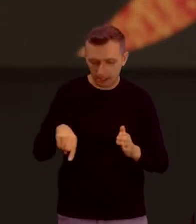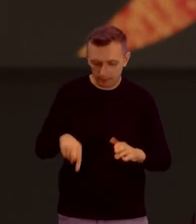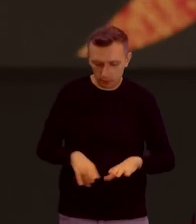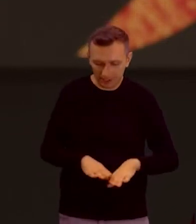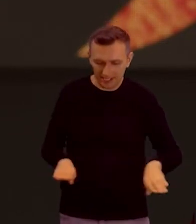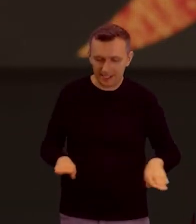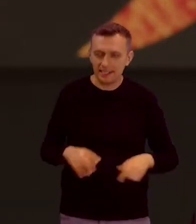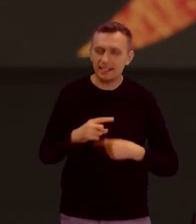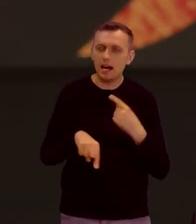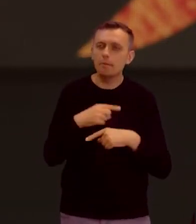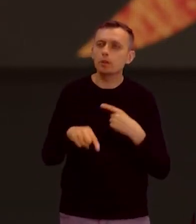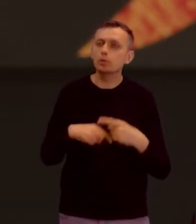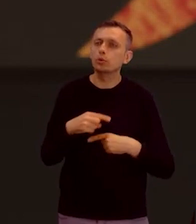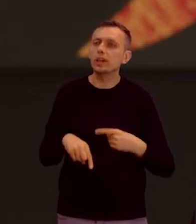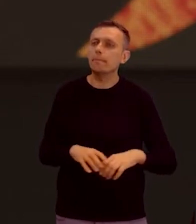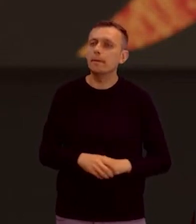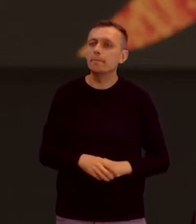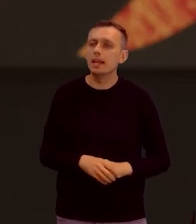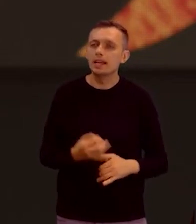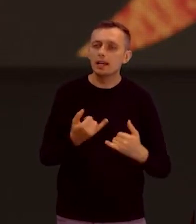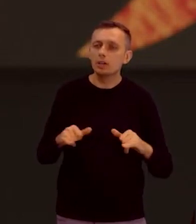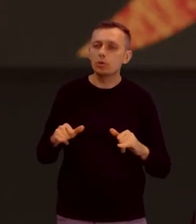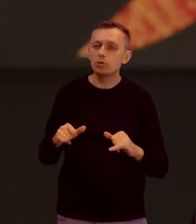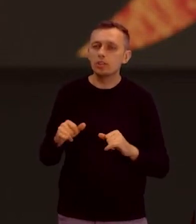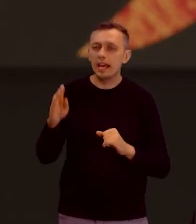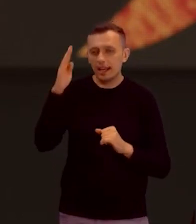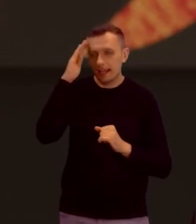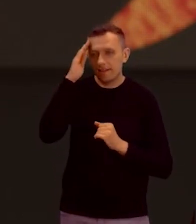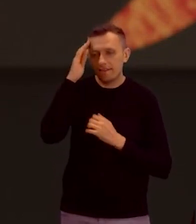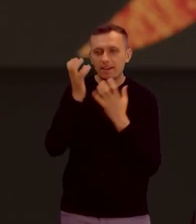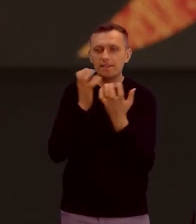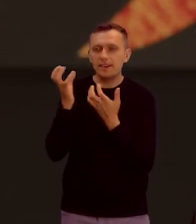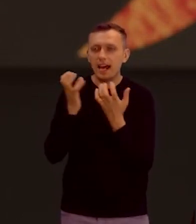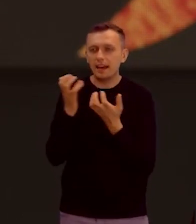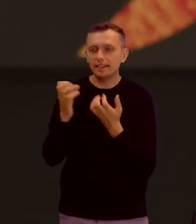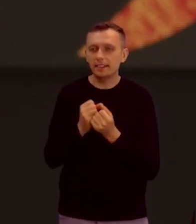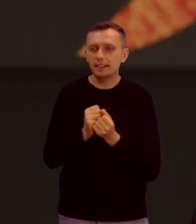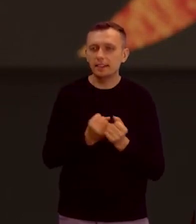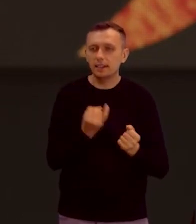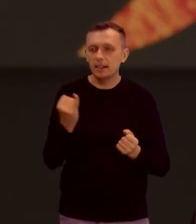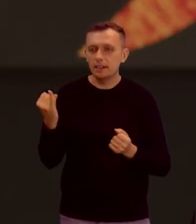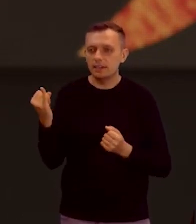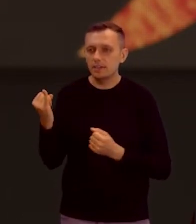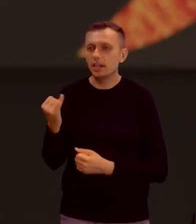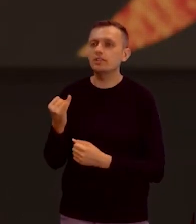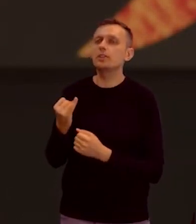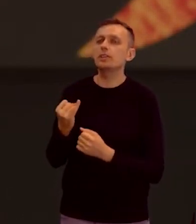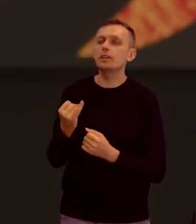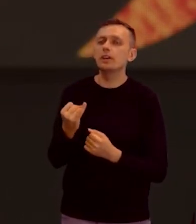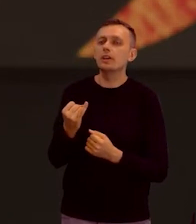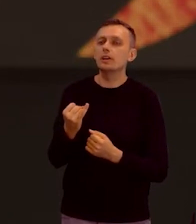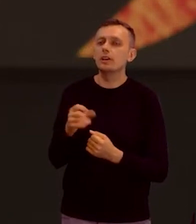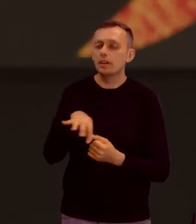na który składają się wywiady z dziećmi prowadzone przez panią Kasię